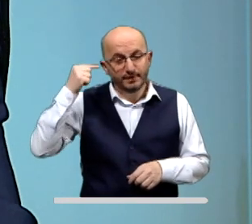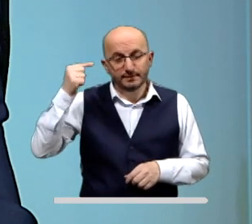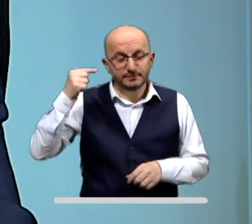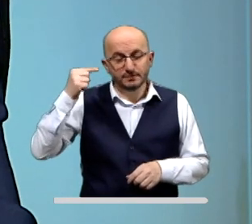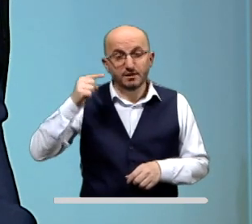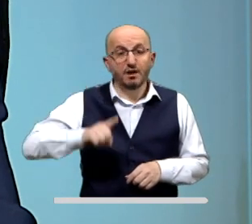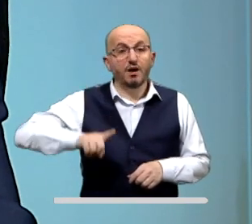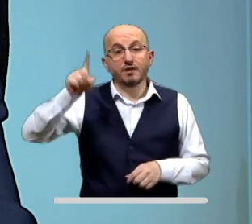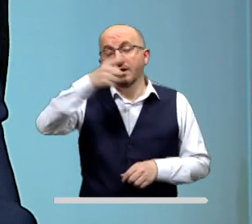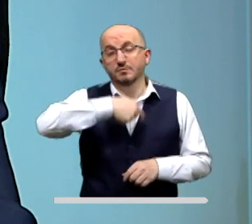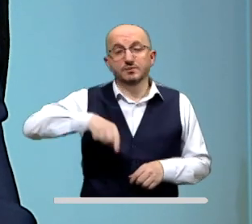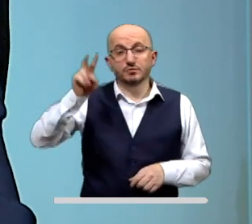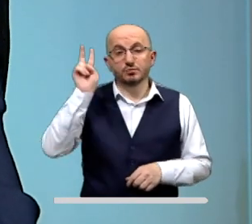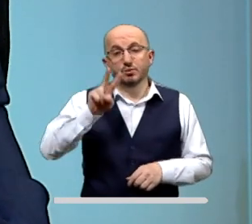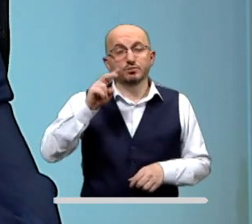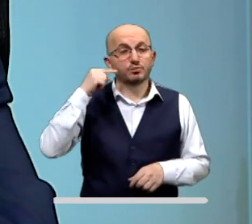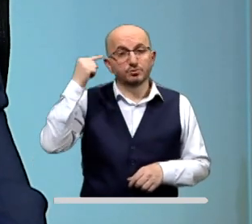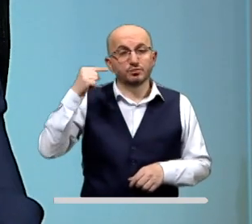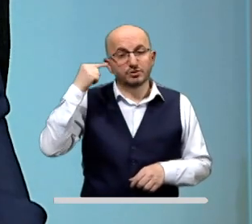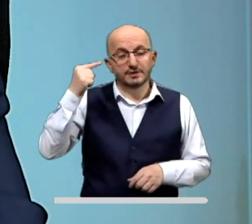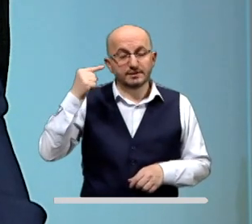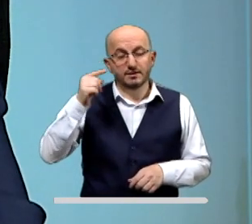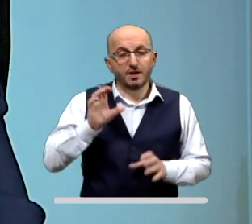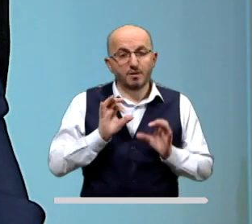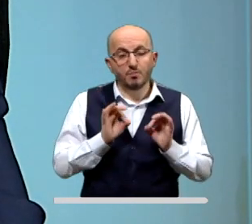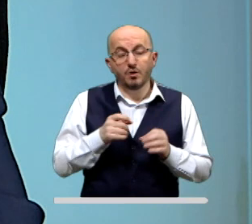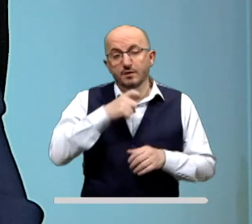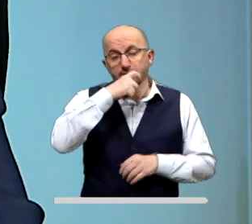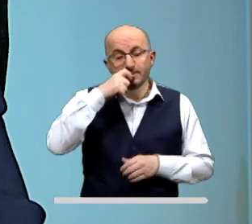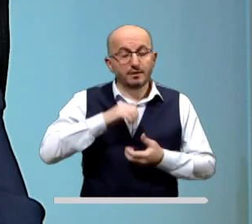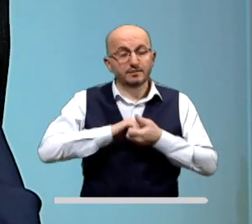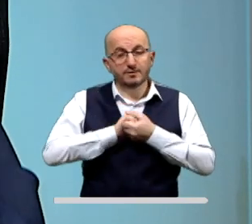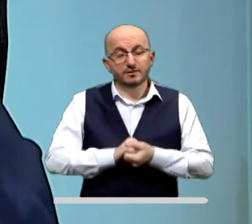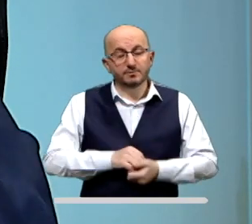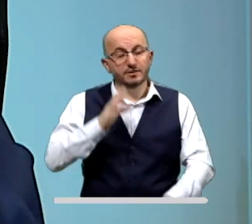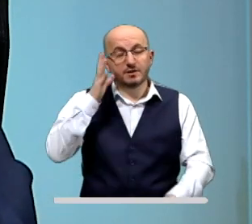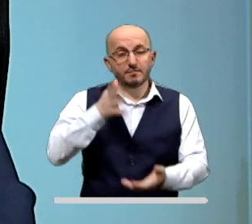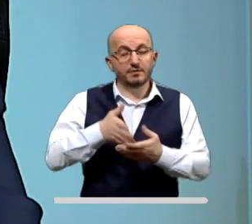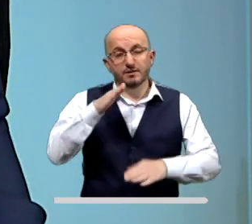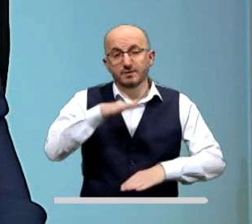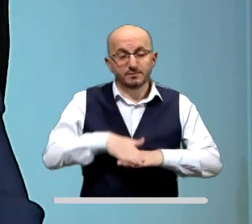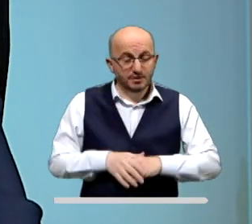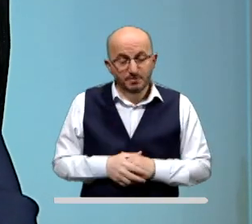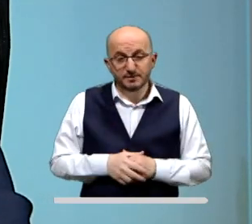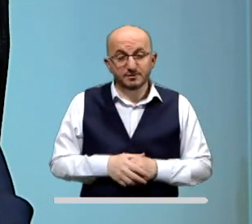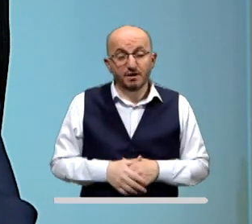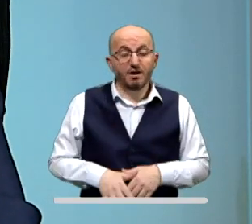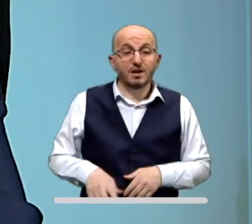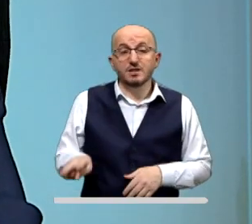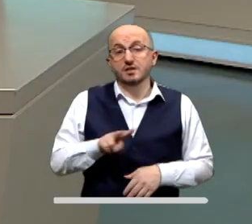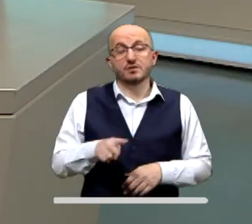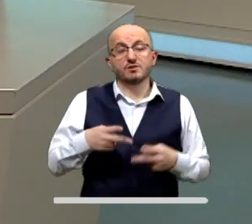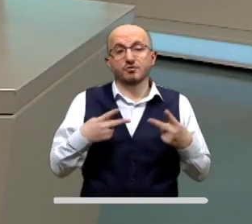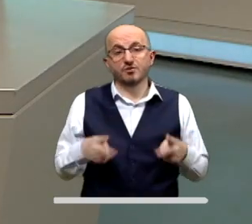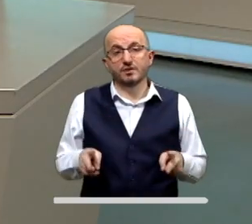Allah'ın bizi gördüğü düşüncesiyle böyle ihlasla samimiyetle bu ibadetlerimizi yaparsak Her ikisi de